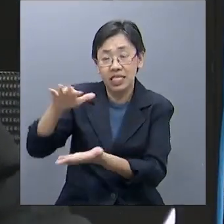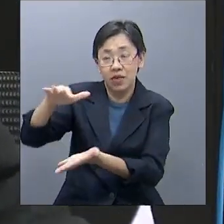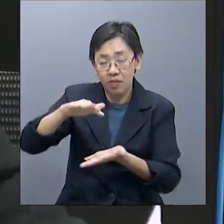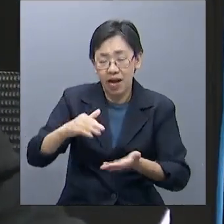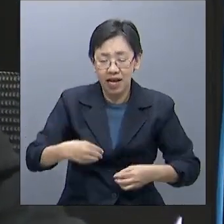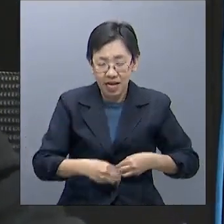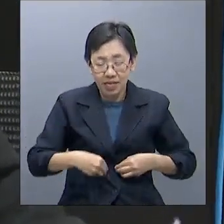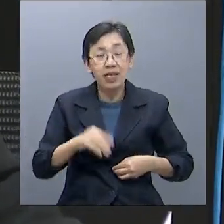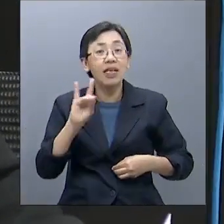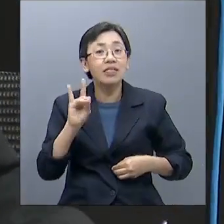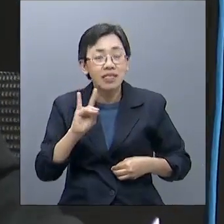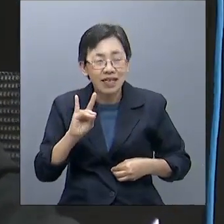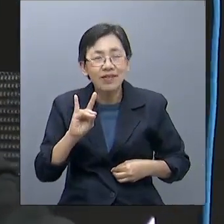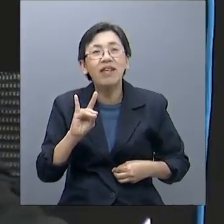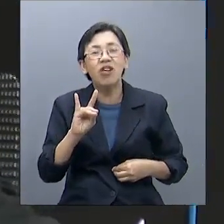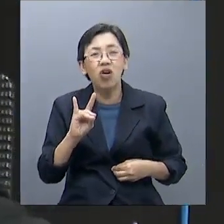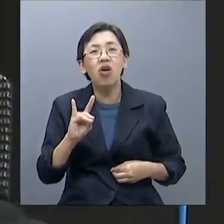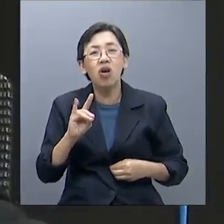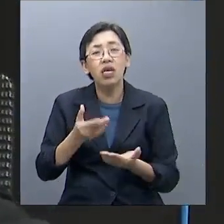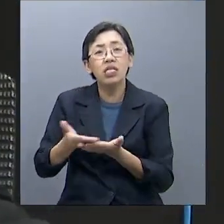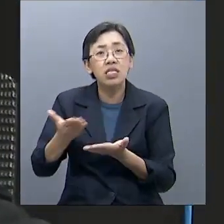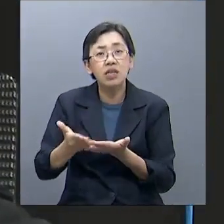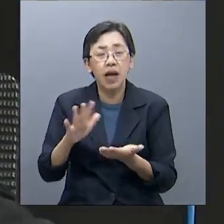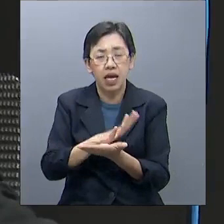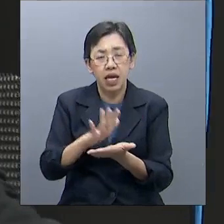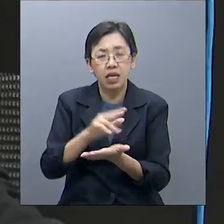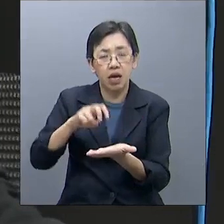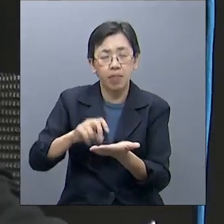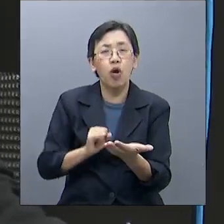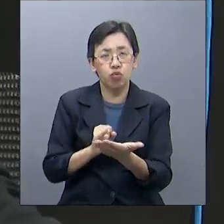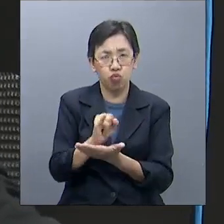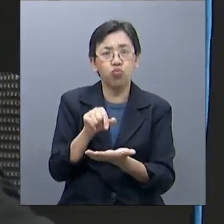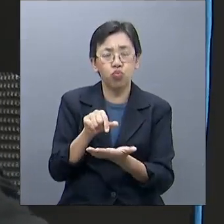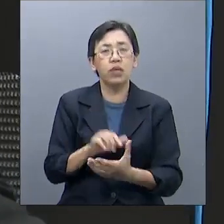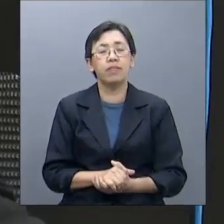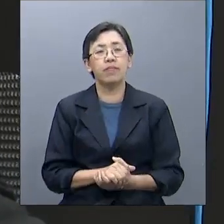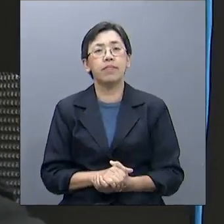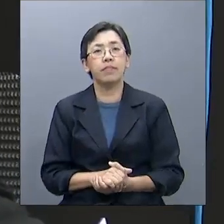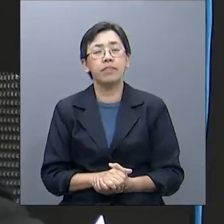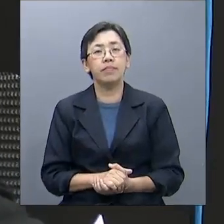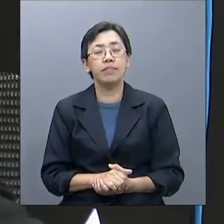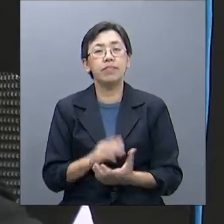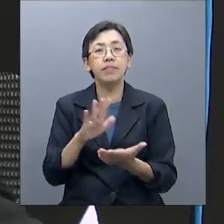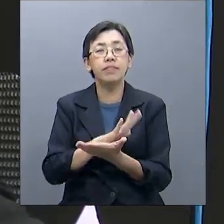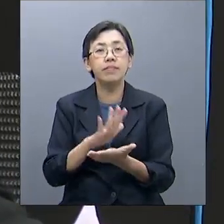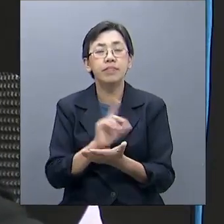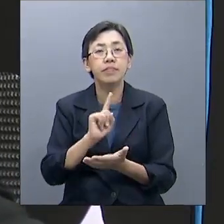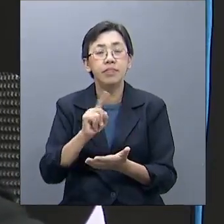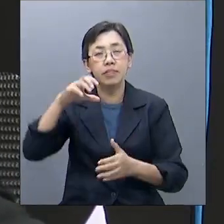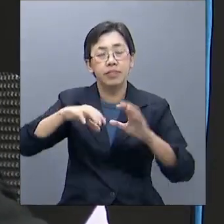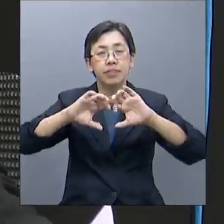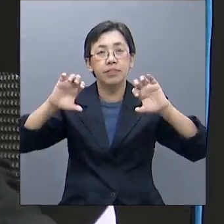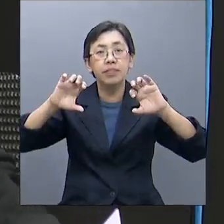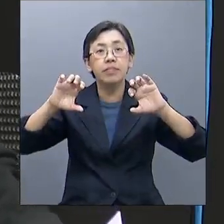ที่เรารับซื้อจากคู่ค้าก็มีเอกสารครบถ้วนนะคะซึ่งก็จะเป็นเอกสารจากทางหน่วยราชการ